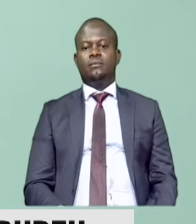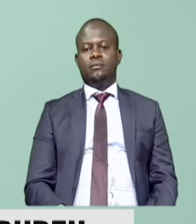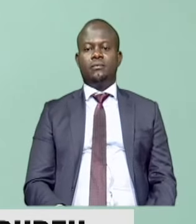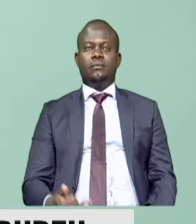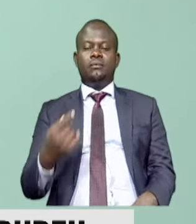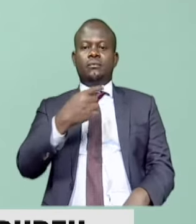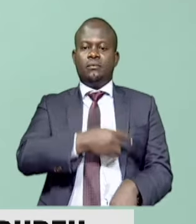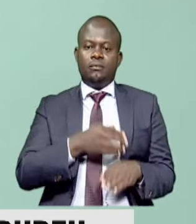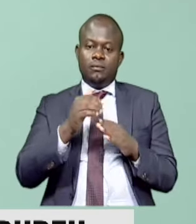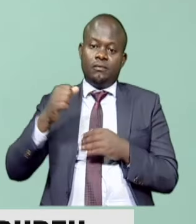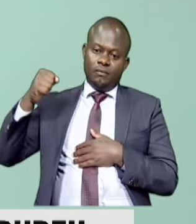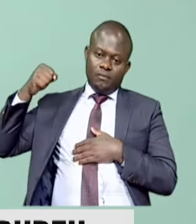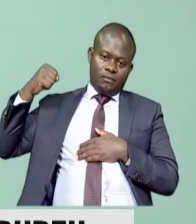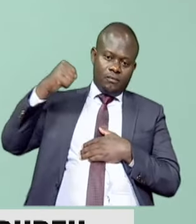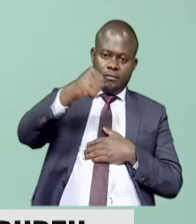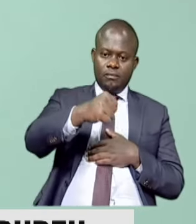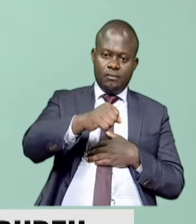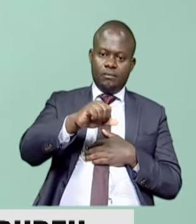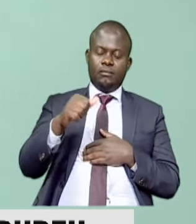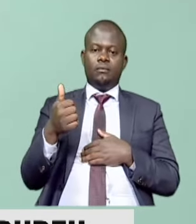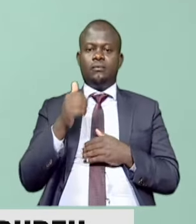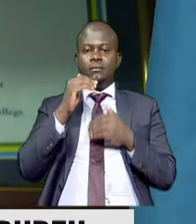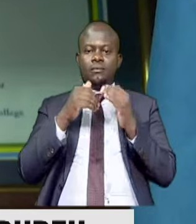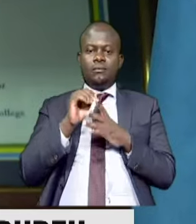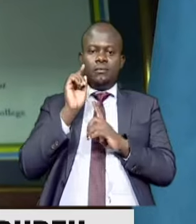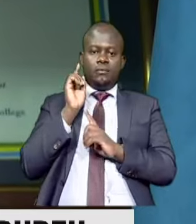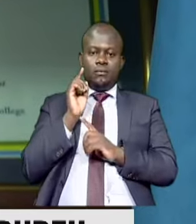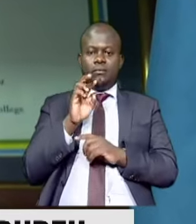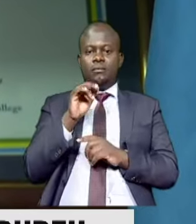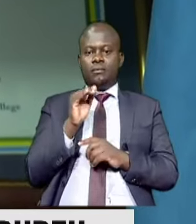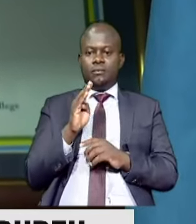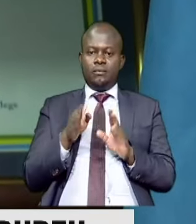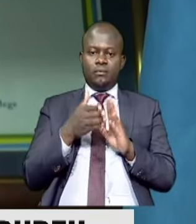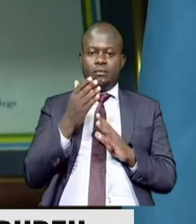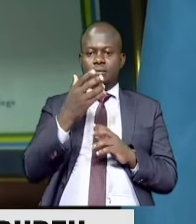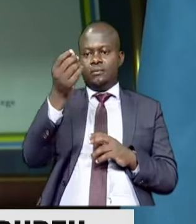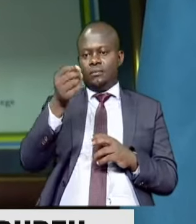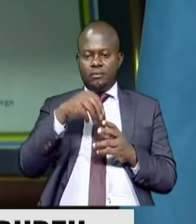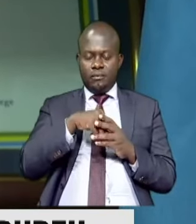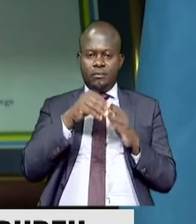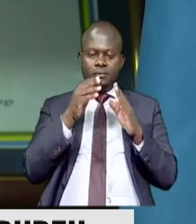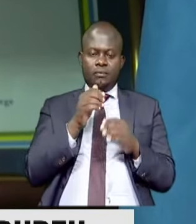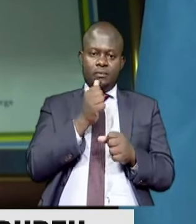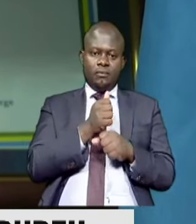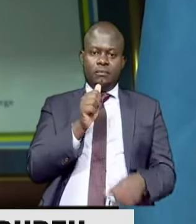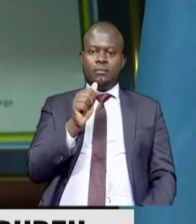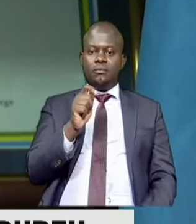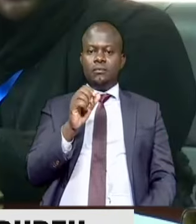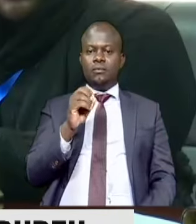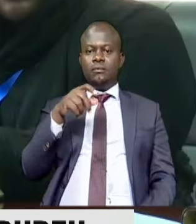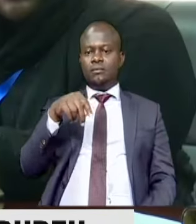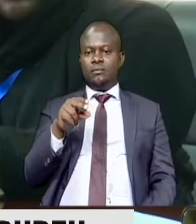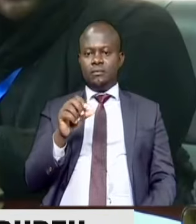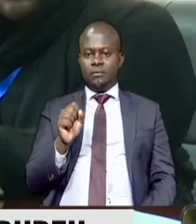ngumi yapfa, inzego z'umutekano ubu ndavuga ribu zigahita zijyana umuntu gukora autopsy. Uyu